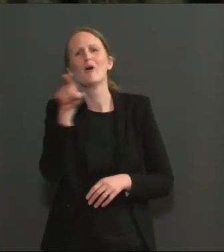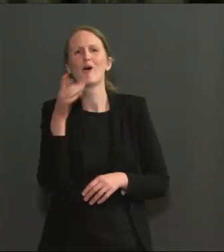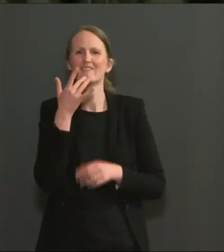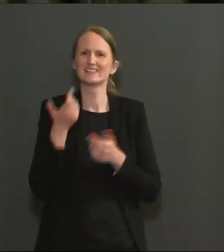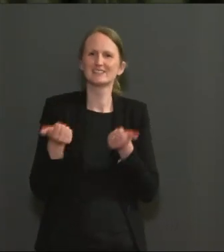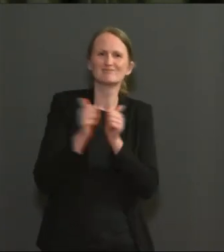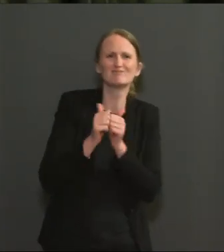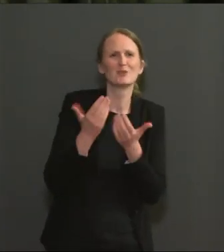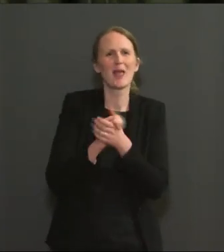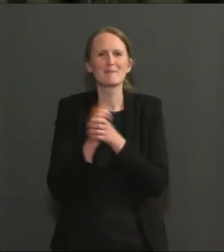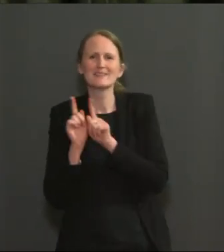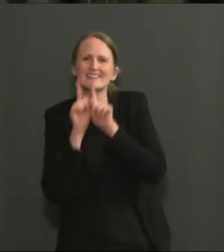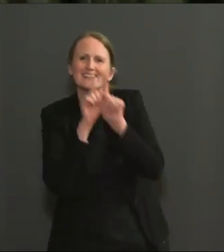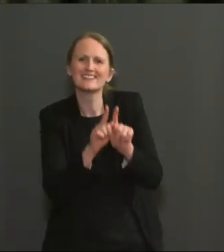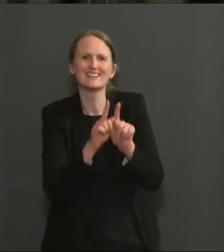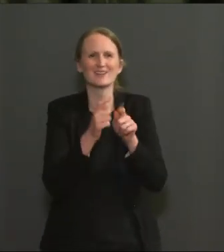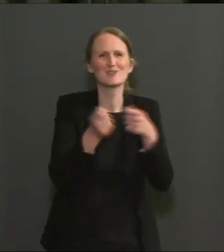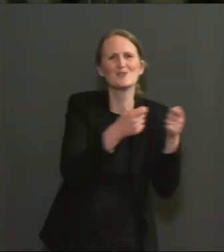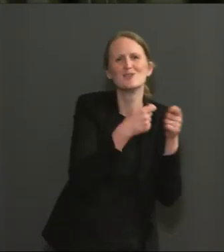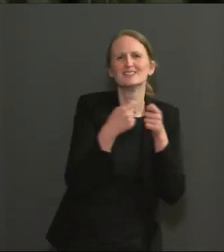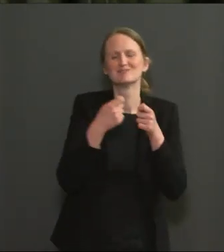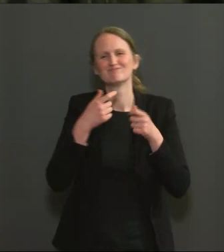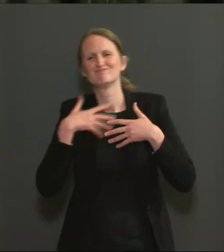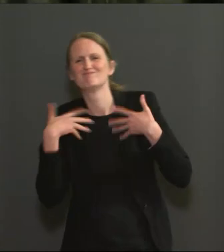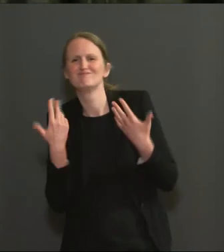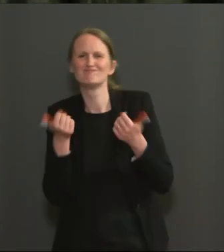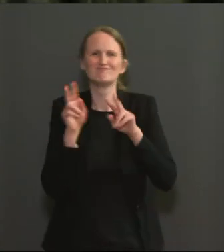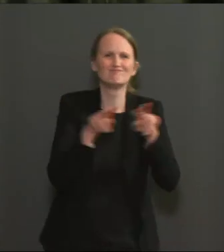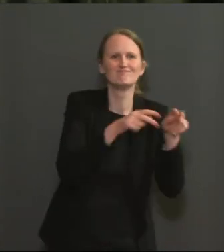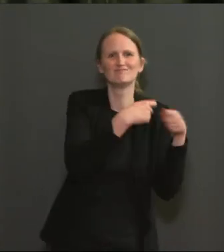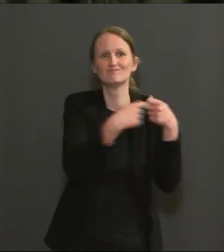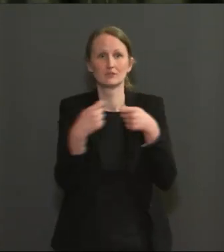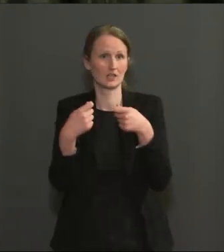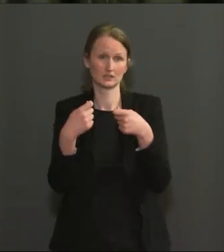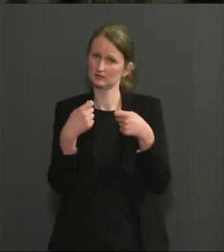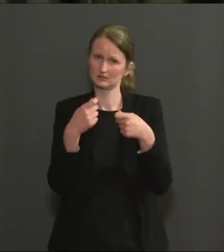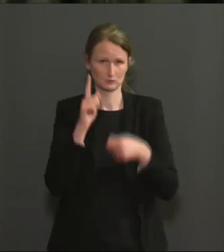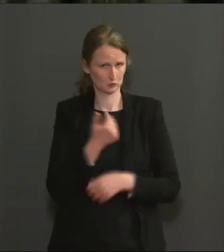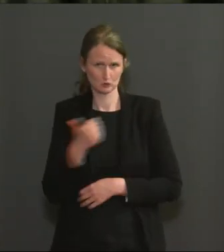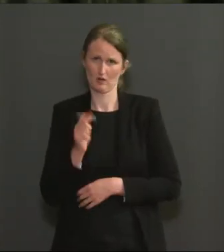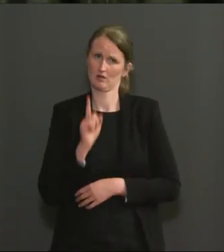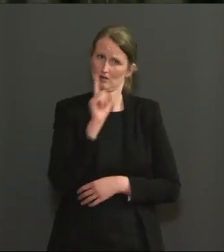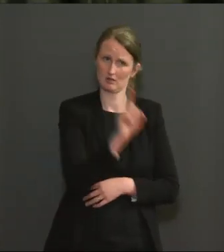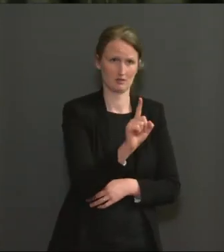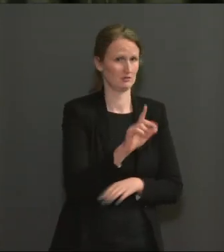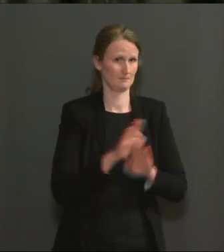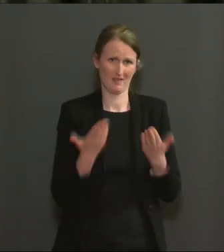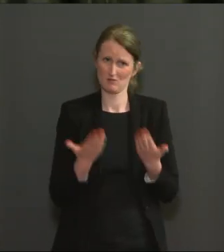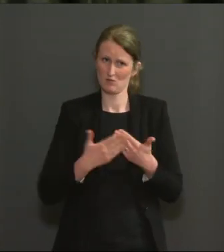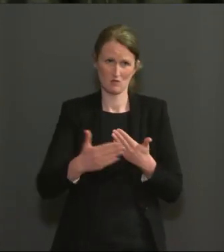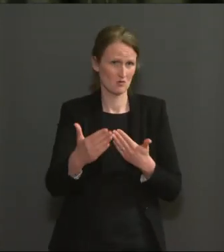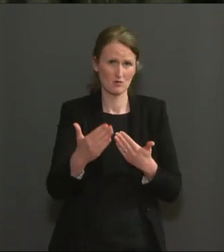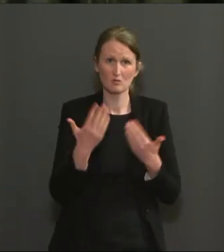ami mais actuellement il est demandé de faire ses courses seules pourquoi pour nous contrarier